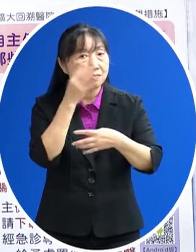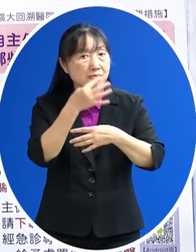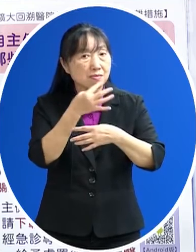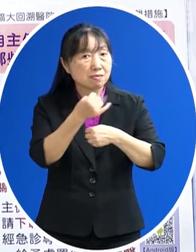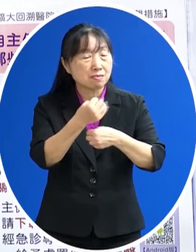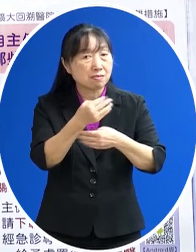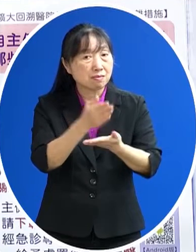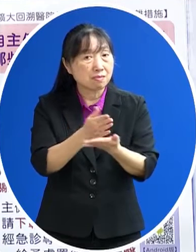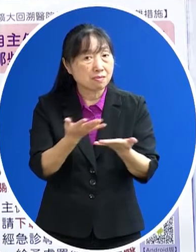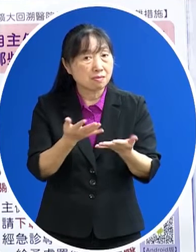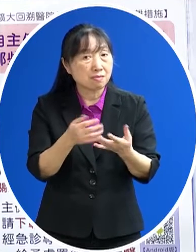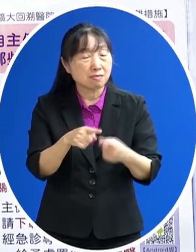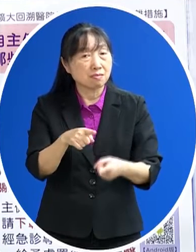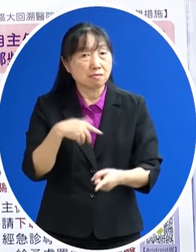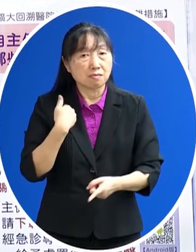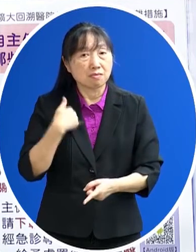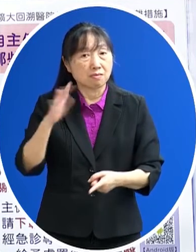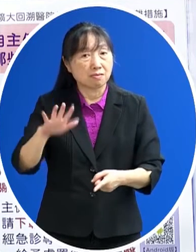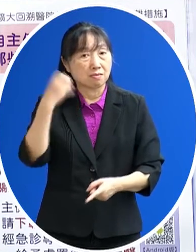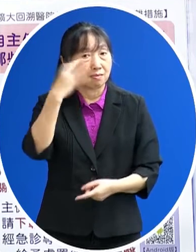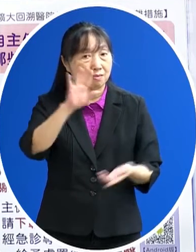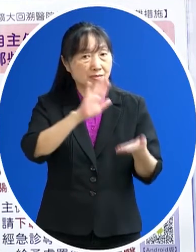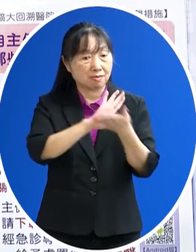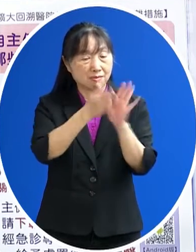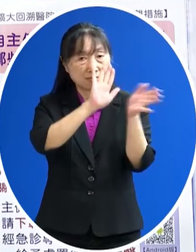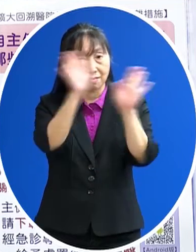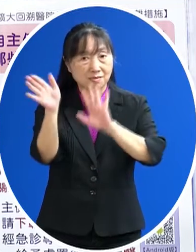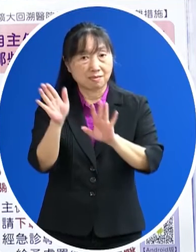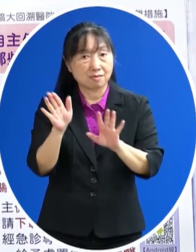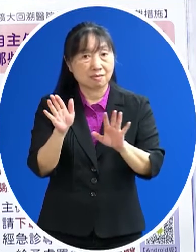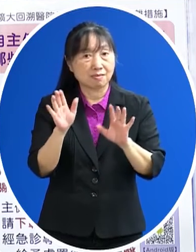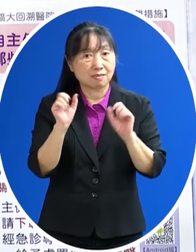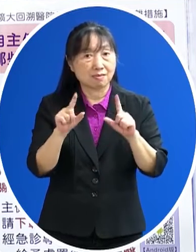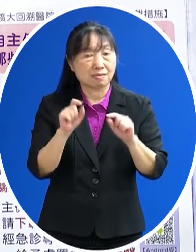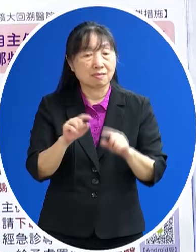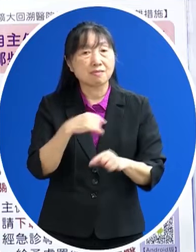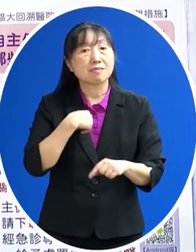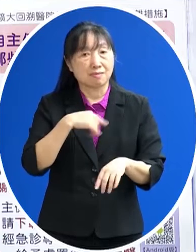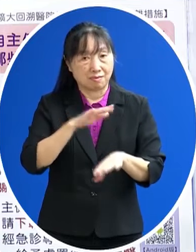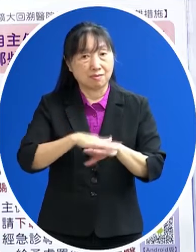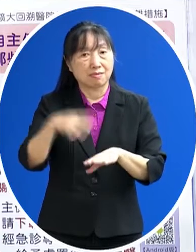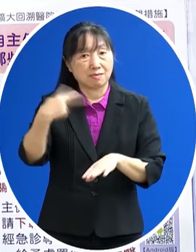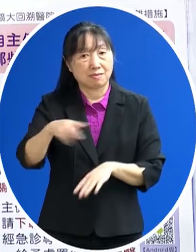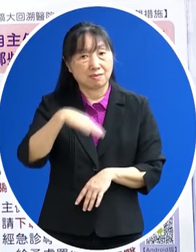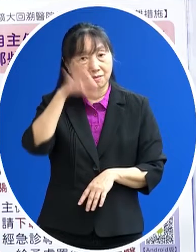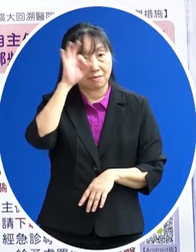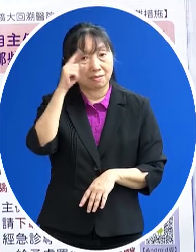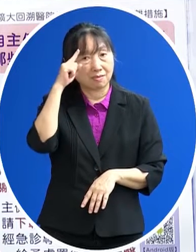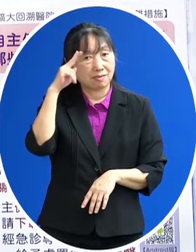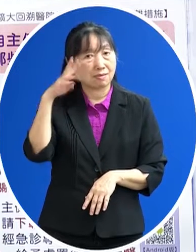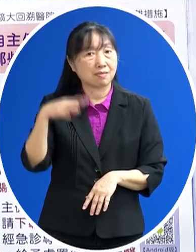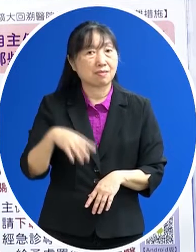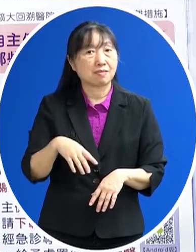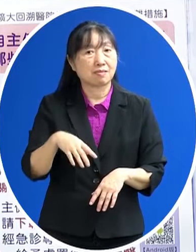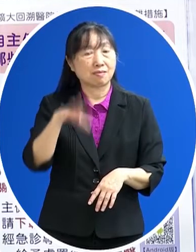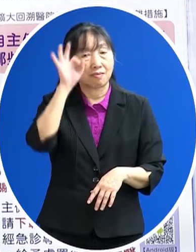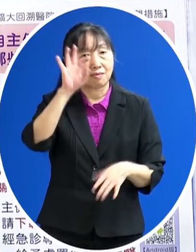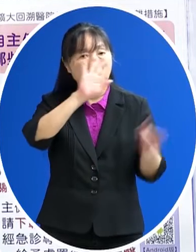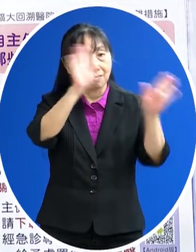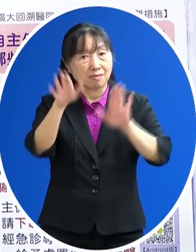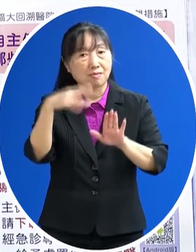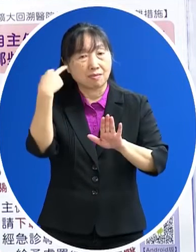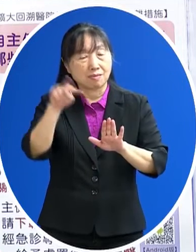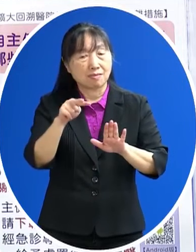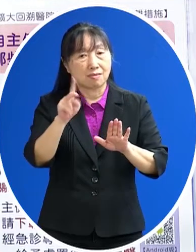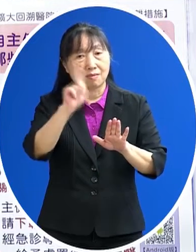才讲过，就是说现在有新的变化嘛，哈，在前一段时间是这样，新的变化我们要看这两天啊整体的一个发生跟